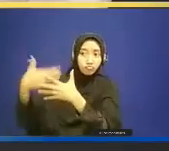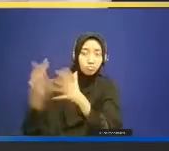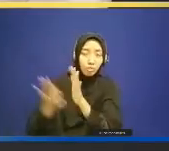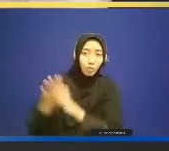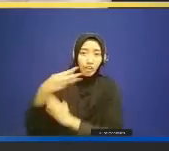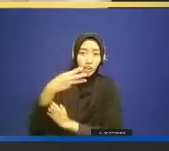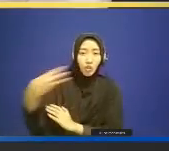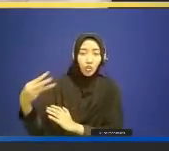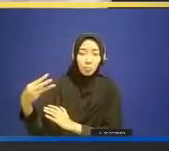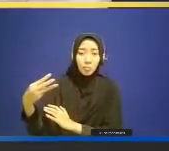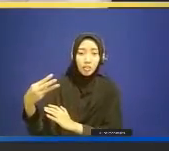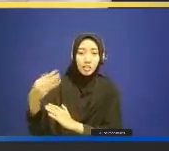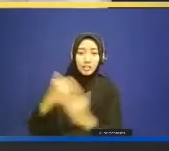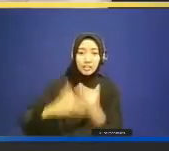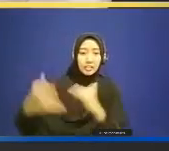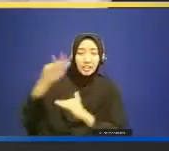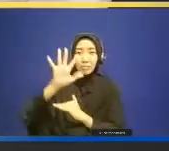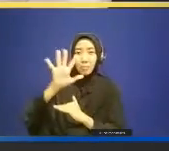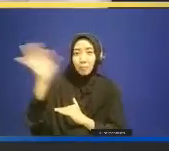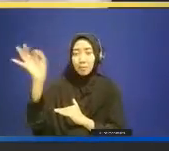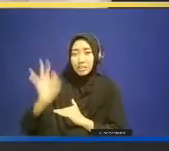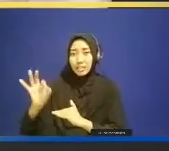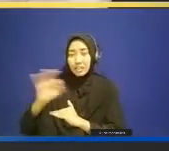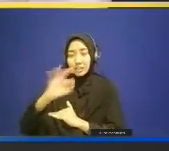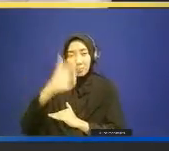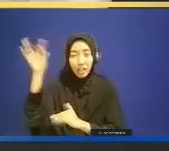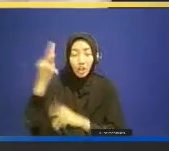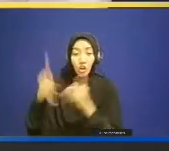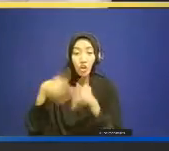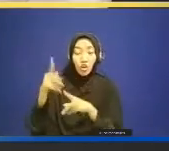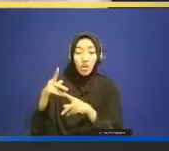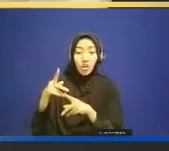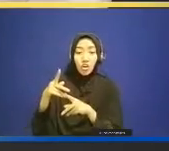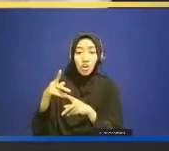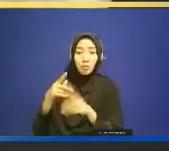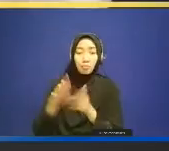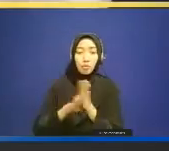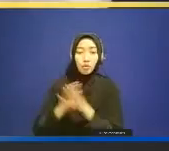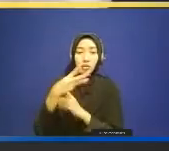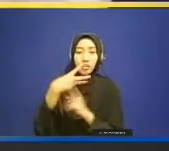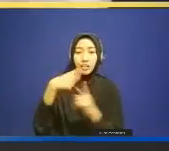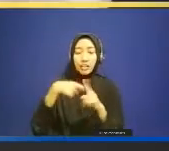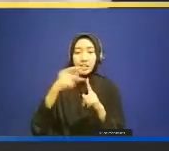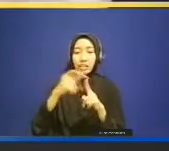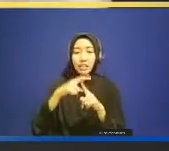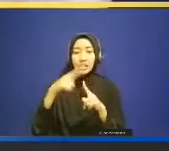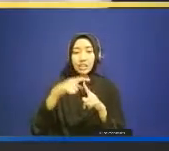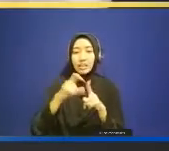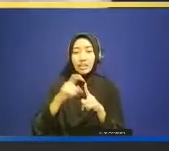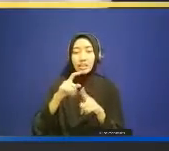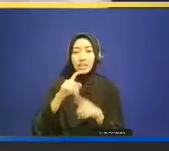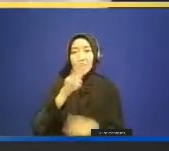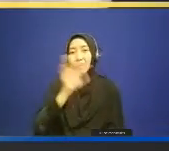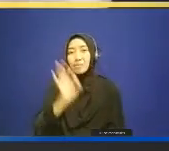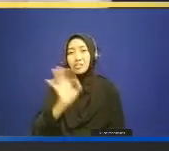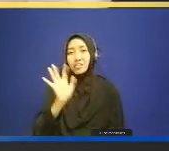ekonomi bisa di atas lima persen ya kalau pertumbuhan kreditnya cuma 3% dada